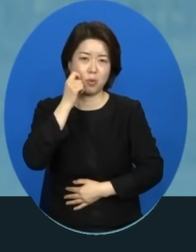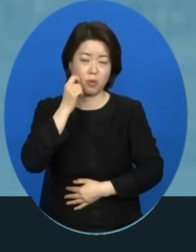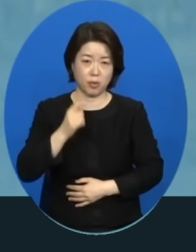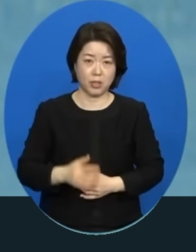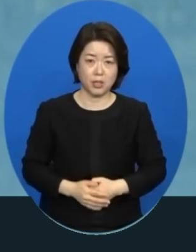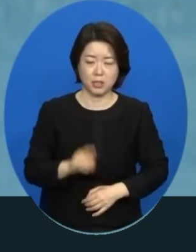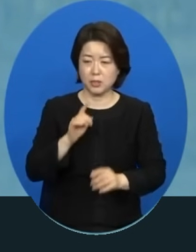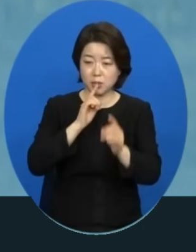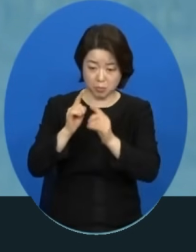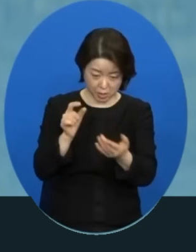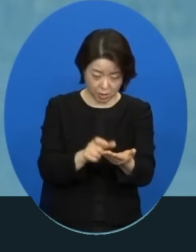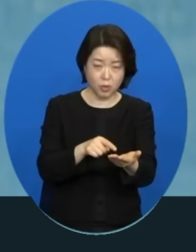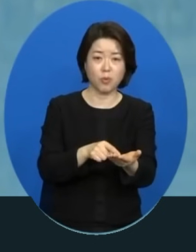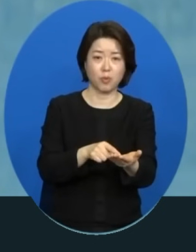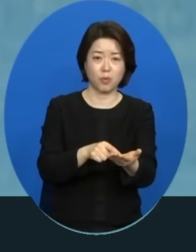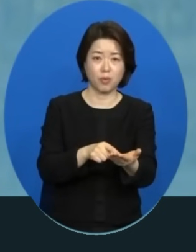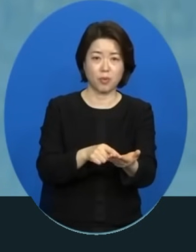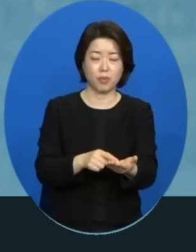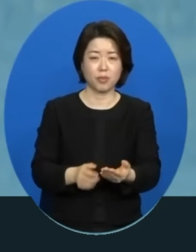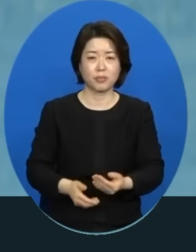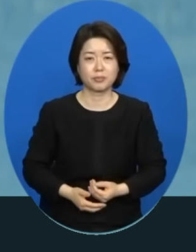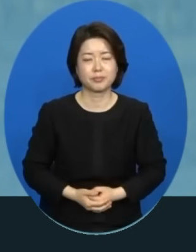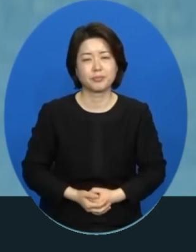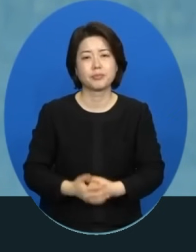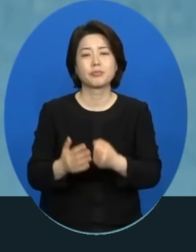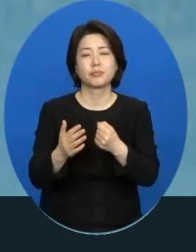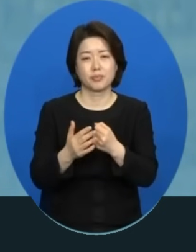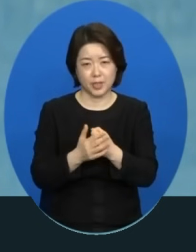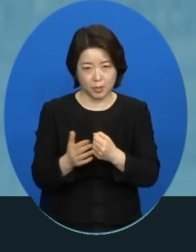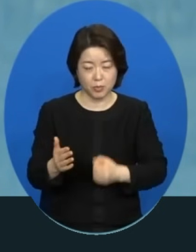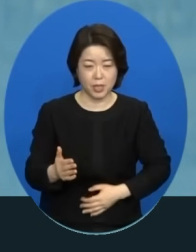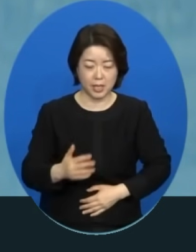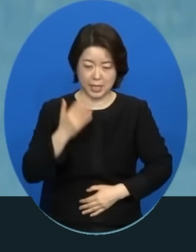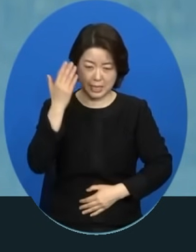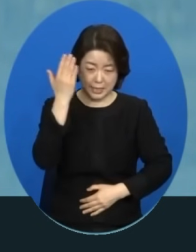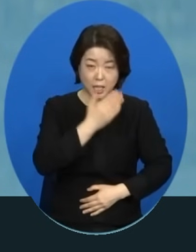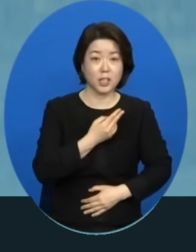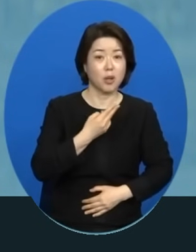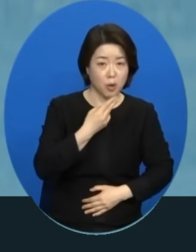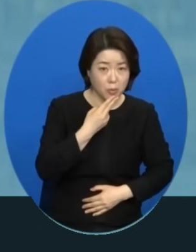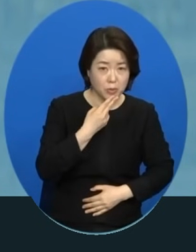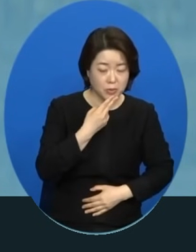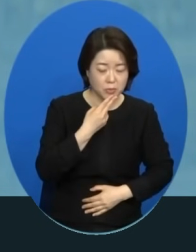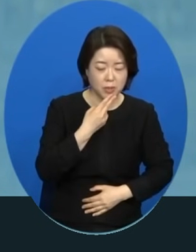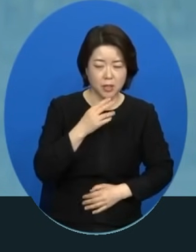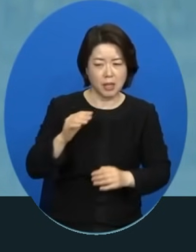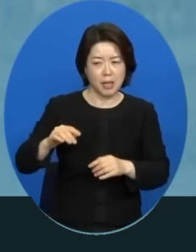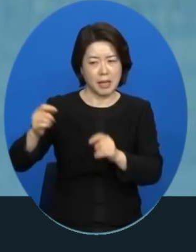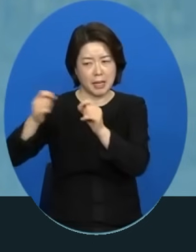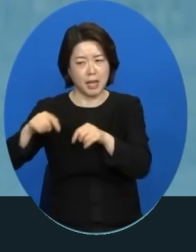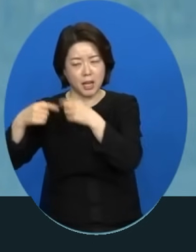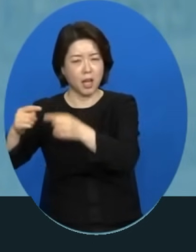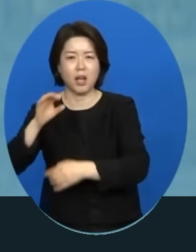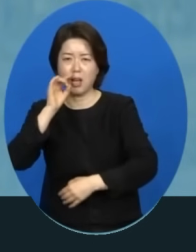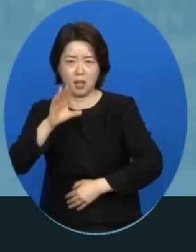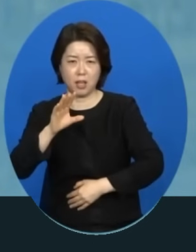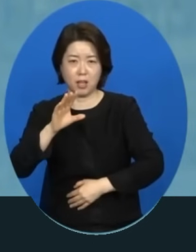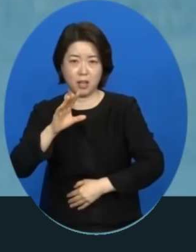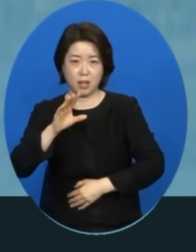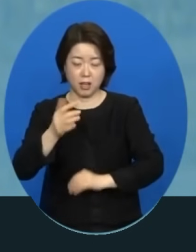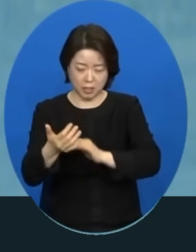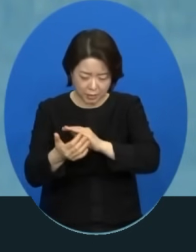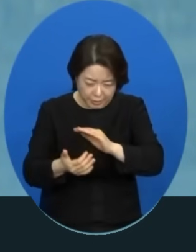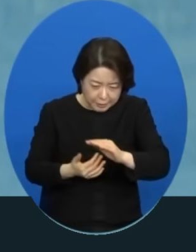없다라는 말씀입니다. 그래서 깨끗함 없이는 가까이 갈 수 없기 때문에 씻어야 된다.